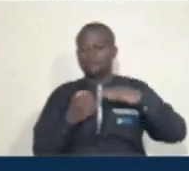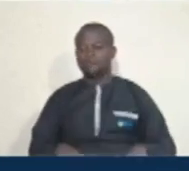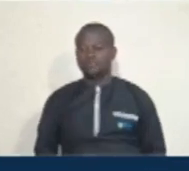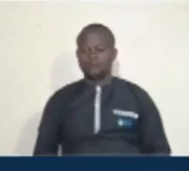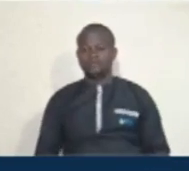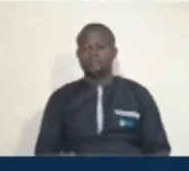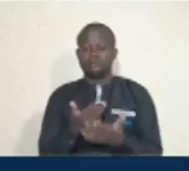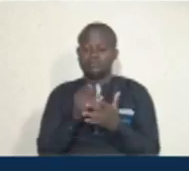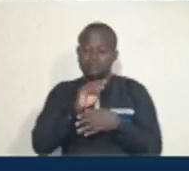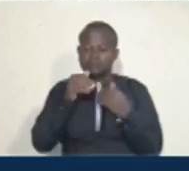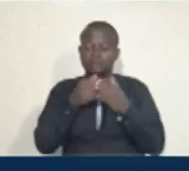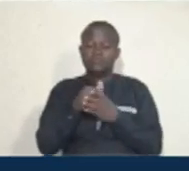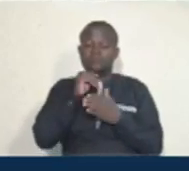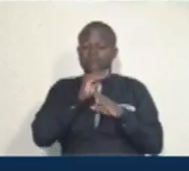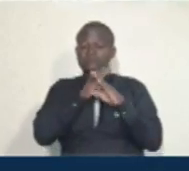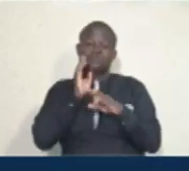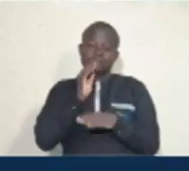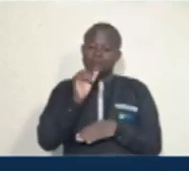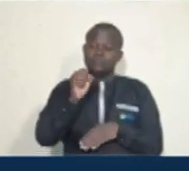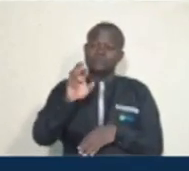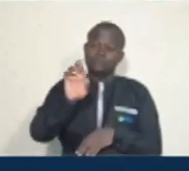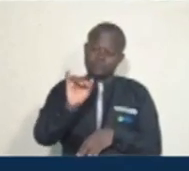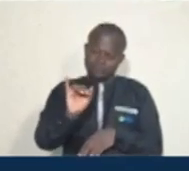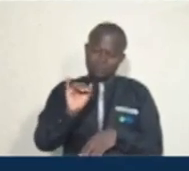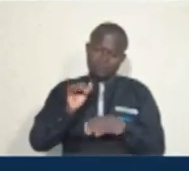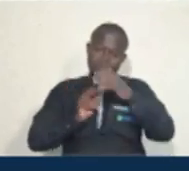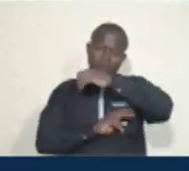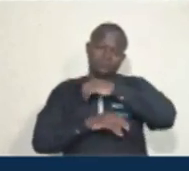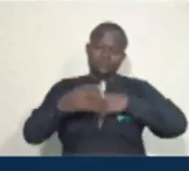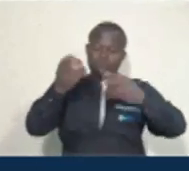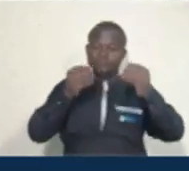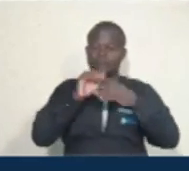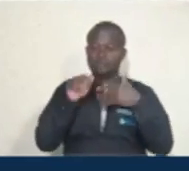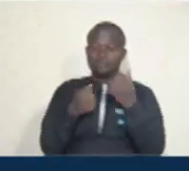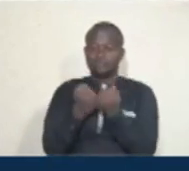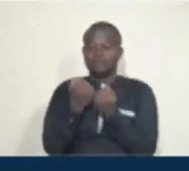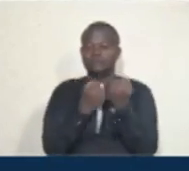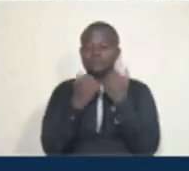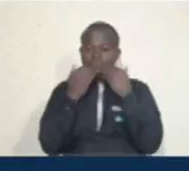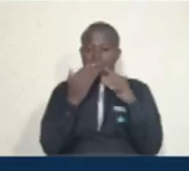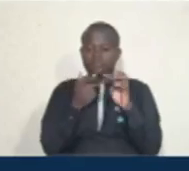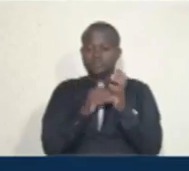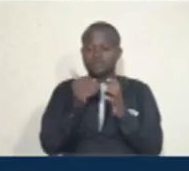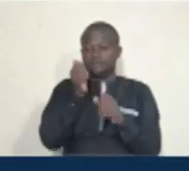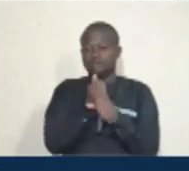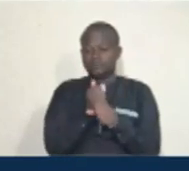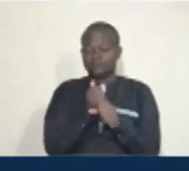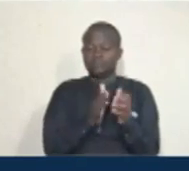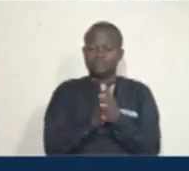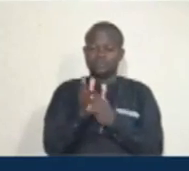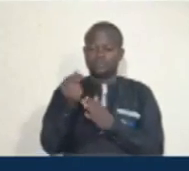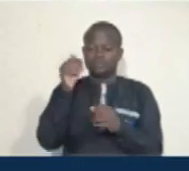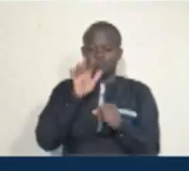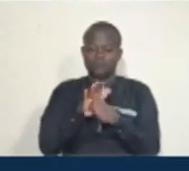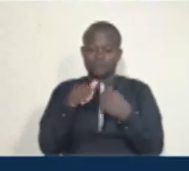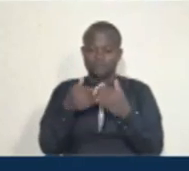abaturage kuzirikana yuko uko tutarwanyije isuri ibiraro bikagenda nanone ntibazashobora guhahirana, kandi ibi ngibi byakoze bitwaye amafaranga menshi cyane. Ubwo